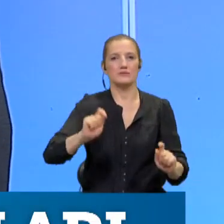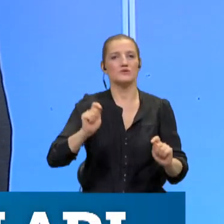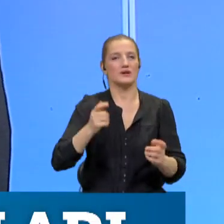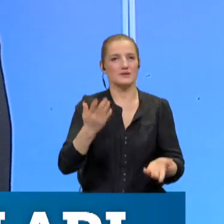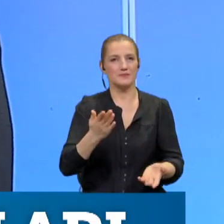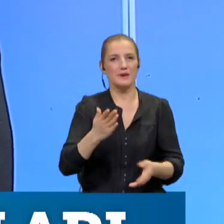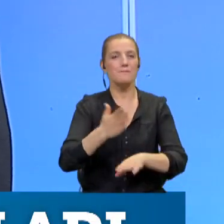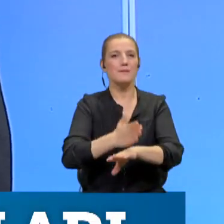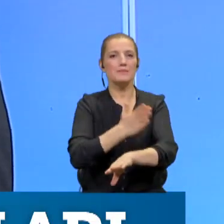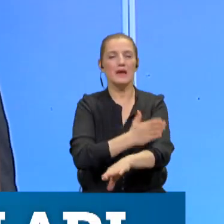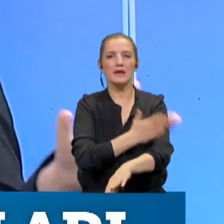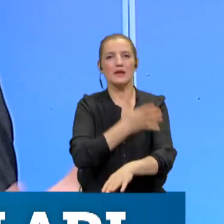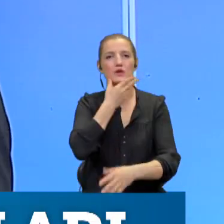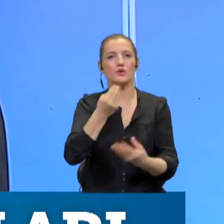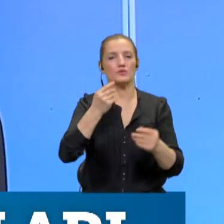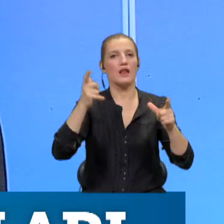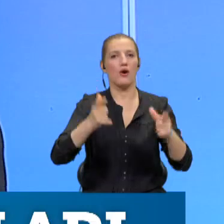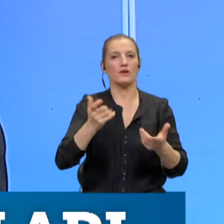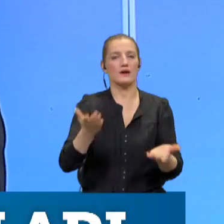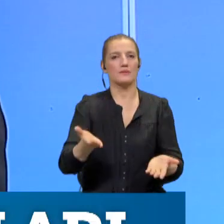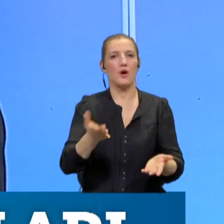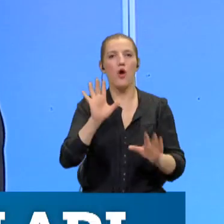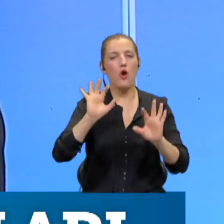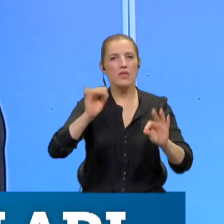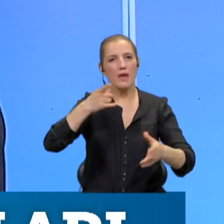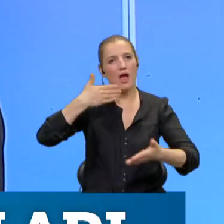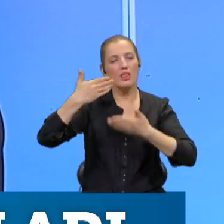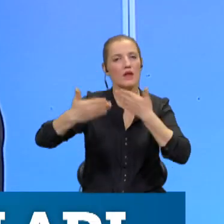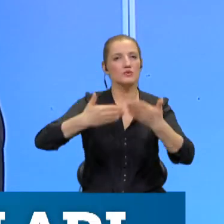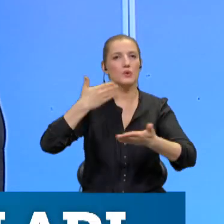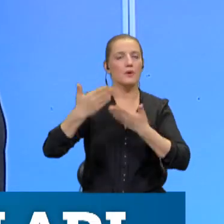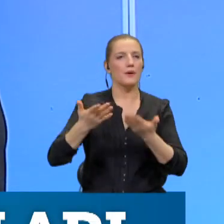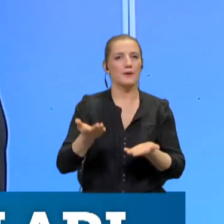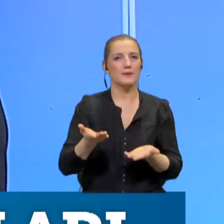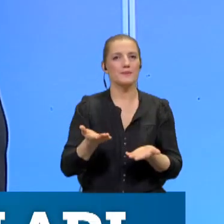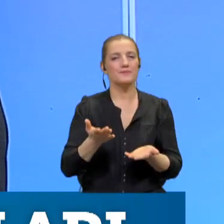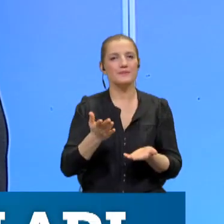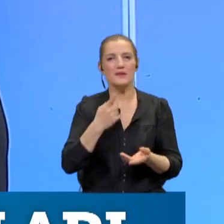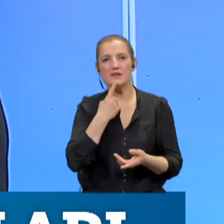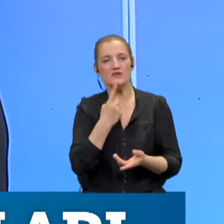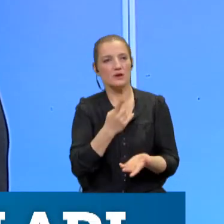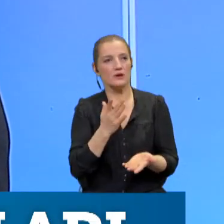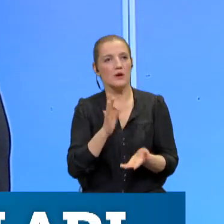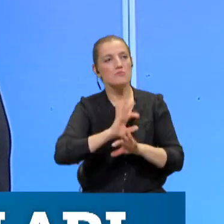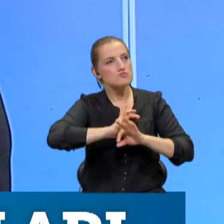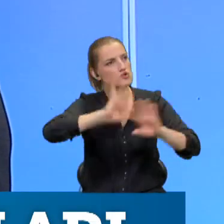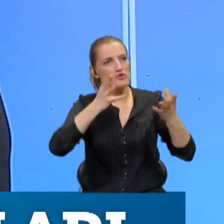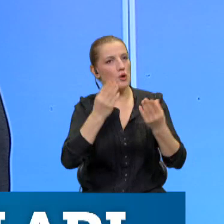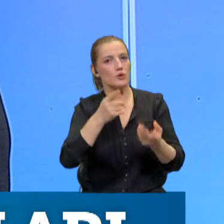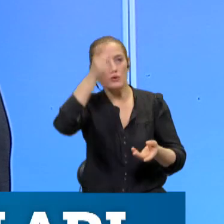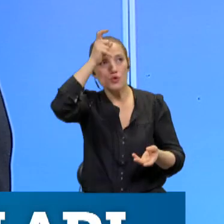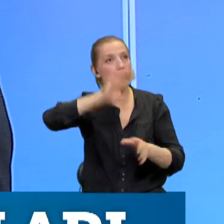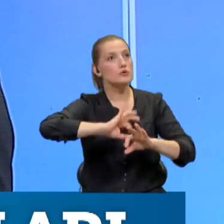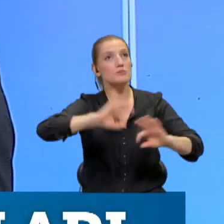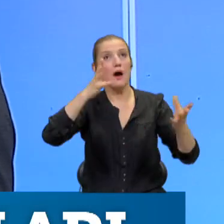sağlayacak yani memleketin geldi güzel ortamı O öyle bir anlatıyor ki mübarek diyeceksin ki lan mucize oldu herhalde